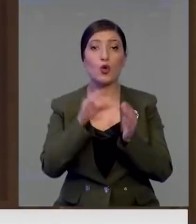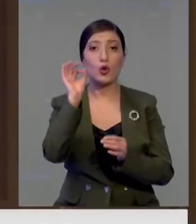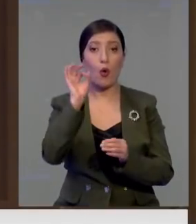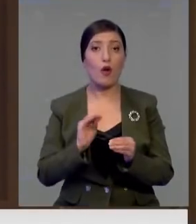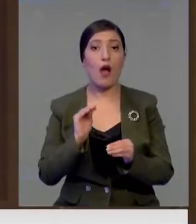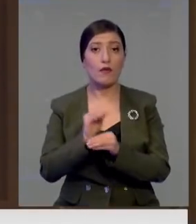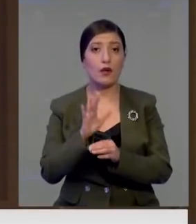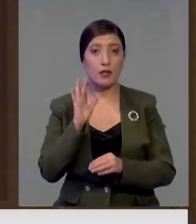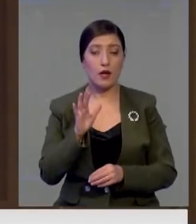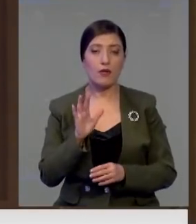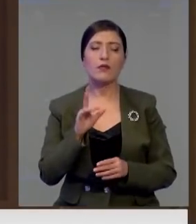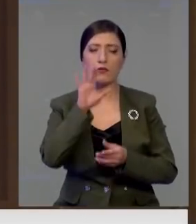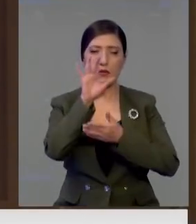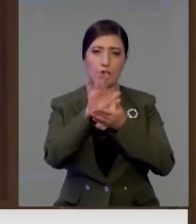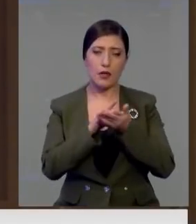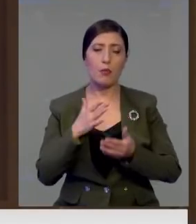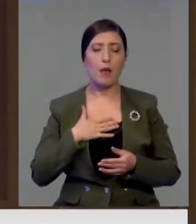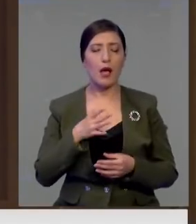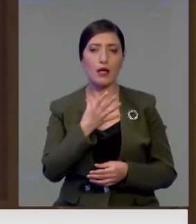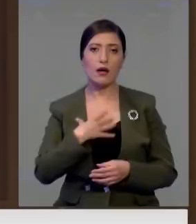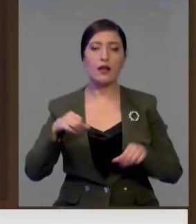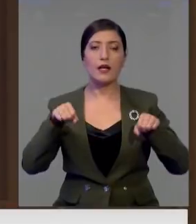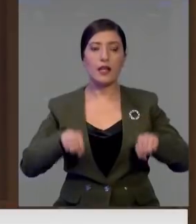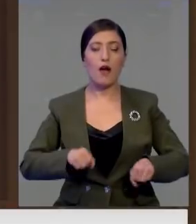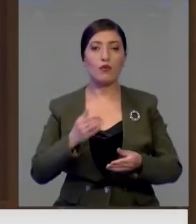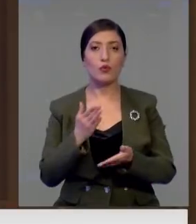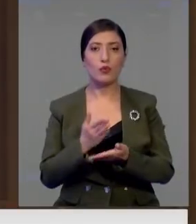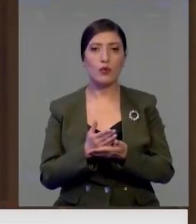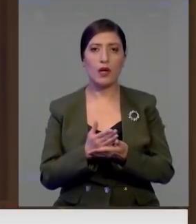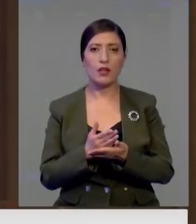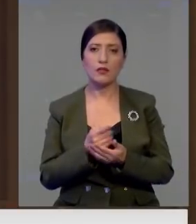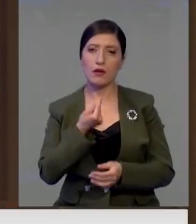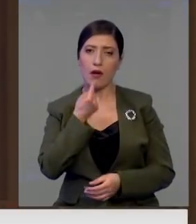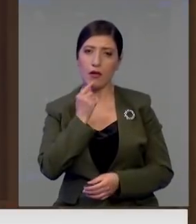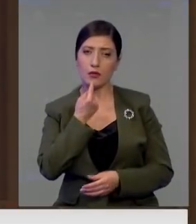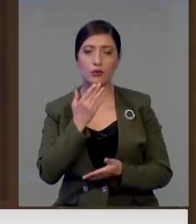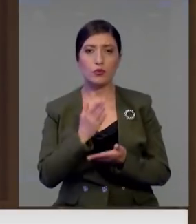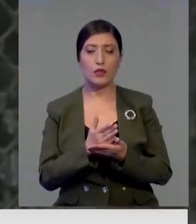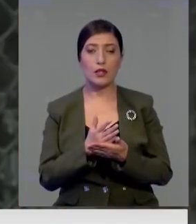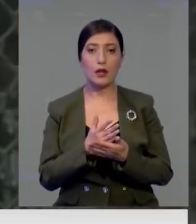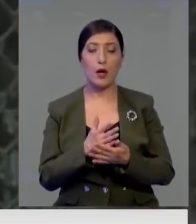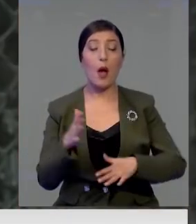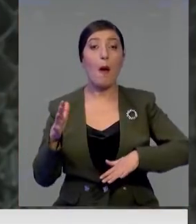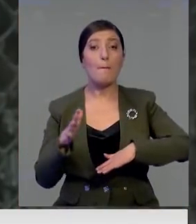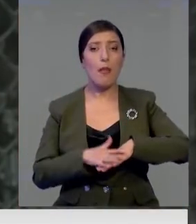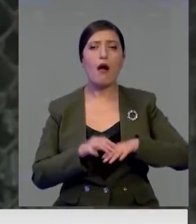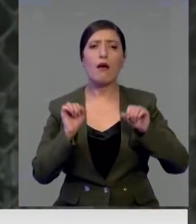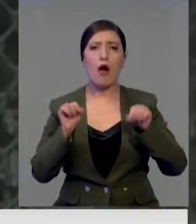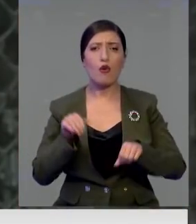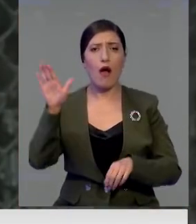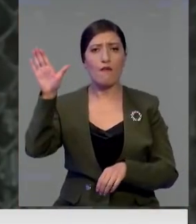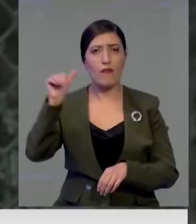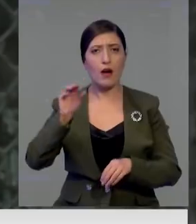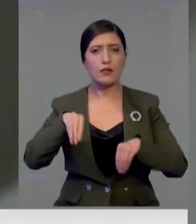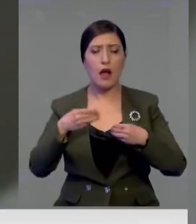կներեք, բայց մենք իրավունք ունենք նաև ողջամիտ կասկածներ ունենալու։ Բանկերը կարող են վարկ տալ եւ առանձին ծրագրերի